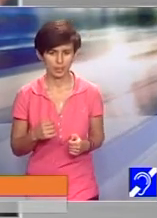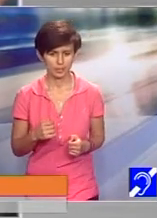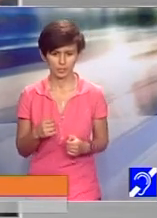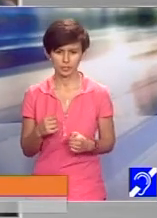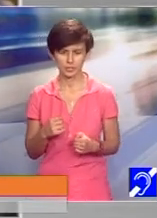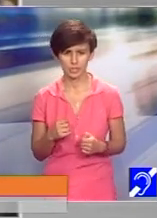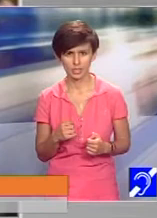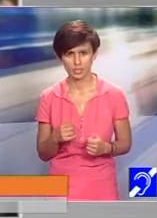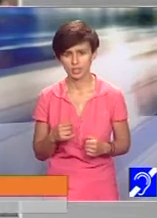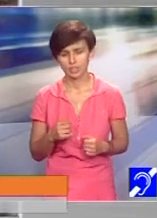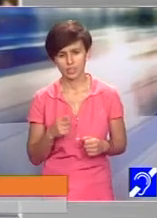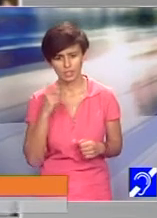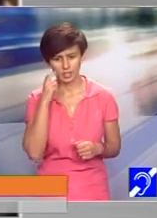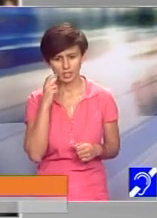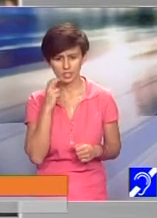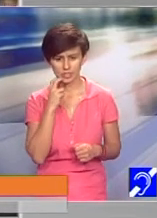deal-vale, pe axa